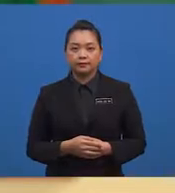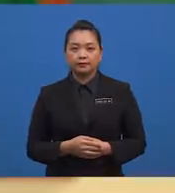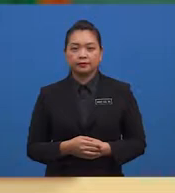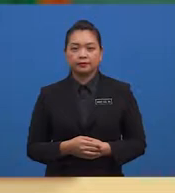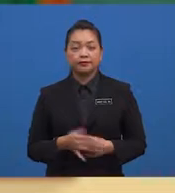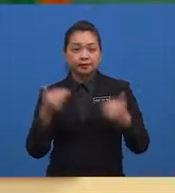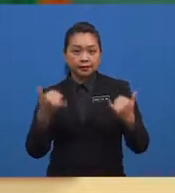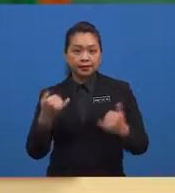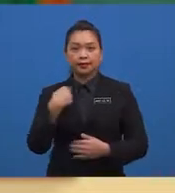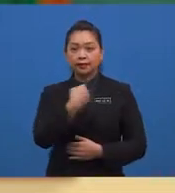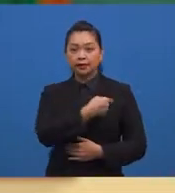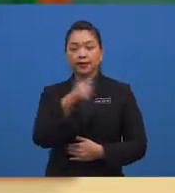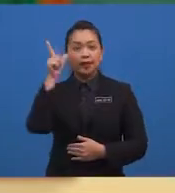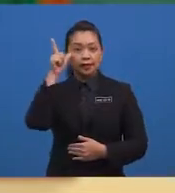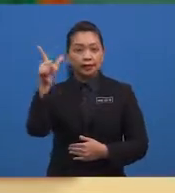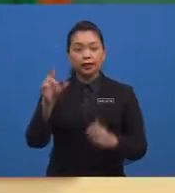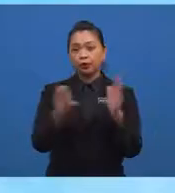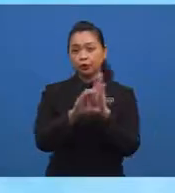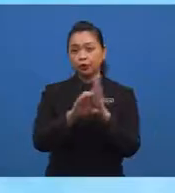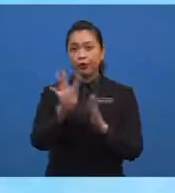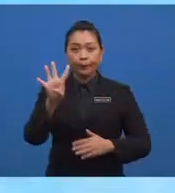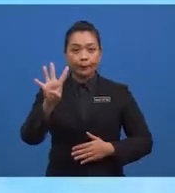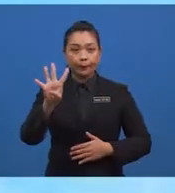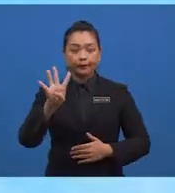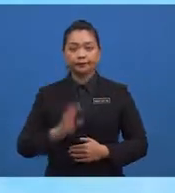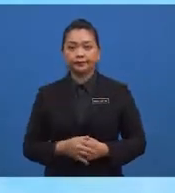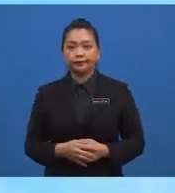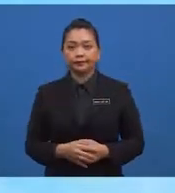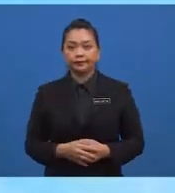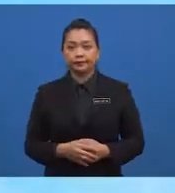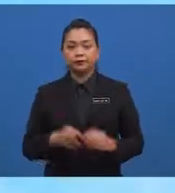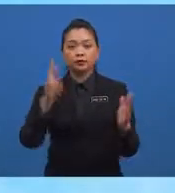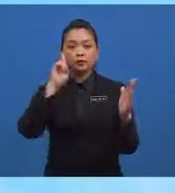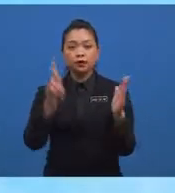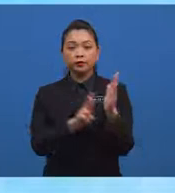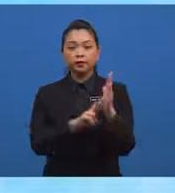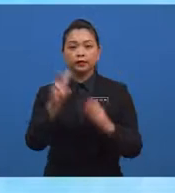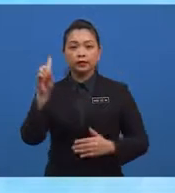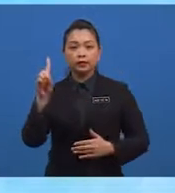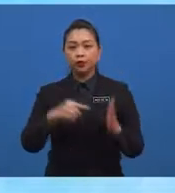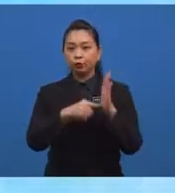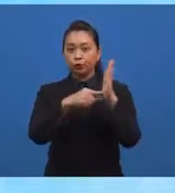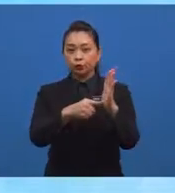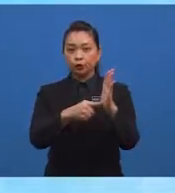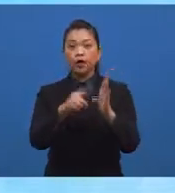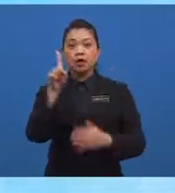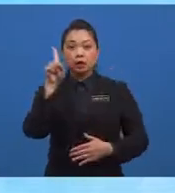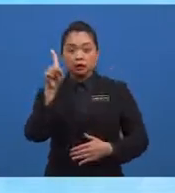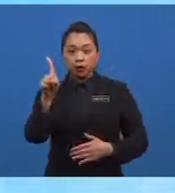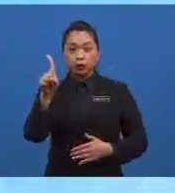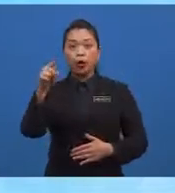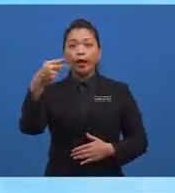Mari kita lihat contoh yang keempat. Rajah D menunjukkan